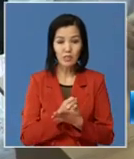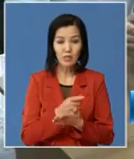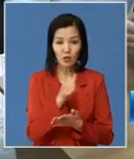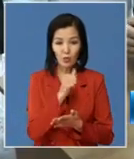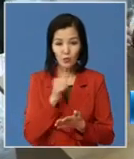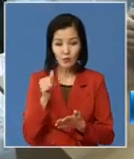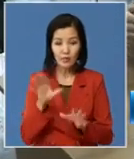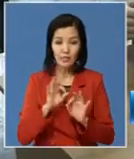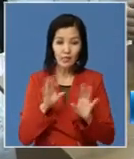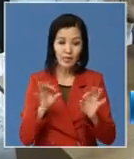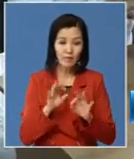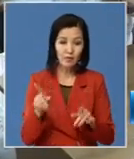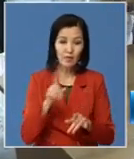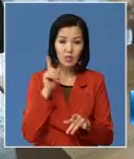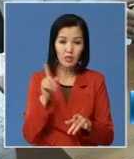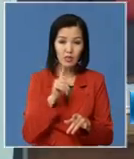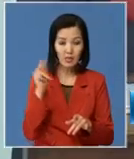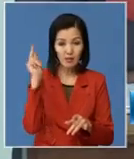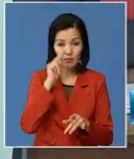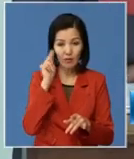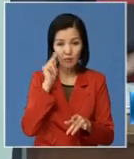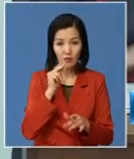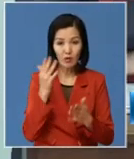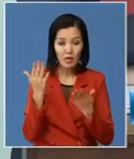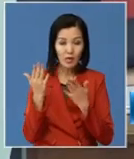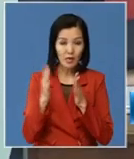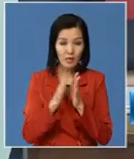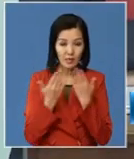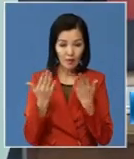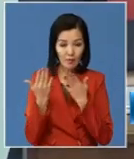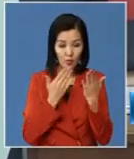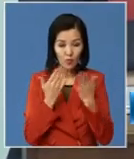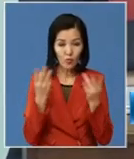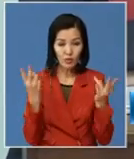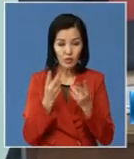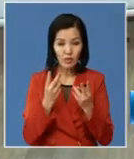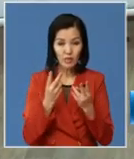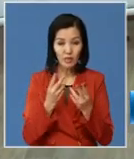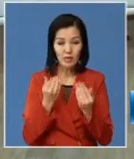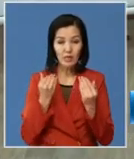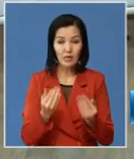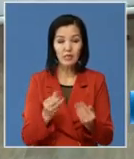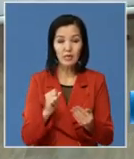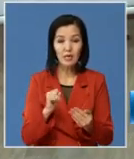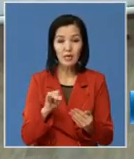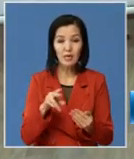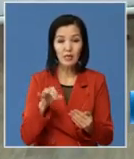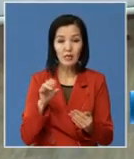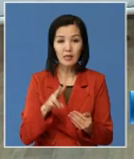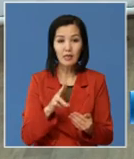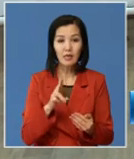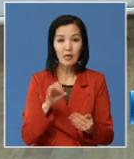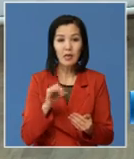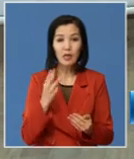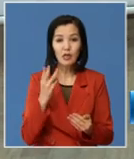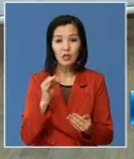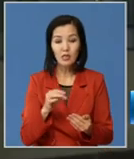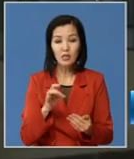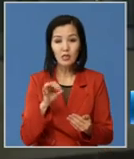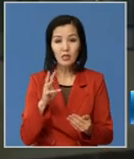шымылдықтай. Суы дәмді әрі жұмсақ, қысы жазы бір температурада, ағзаға шипалы, қан қысымын реттеуге ықпалы зор.